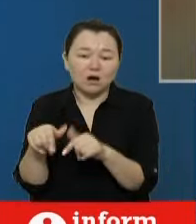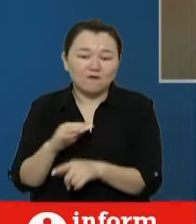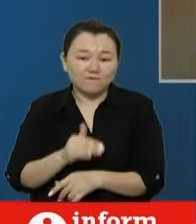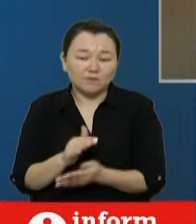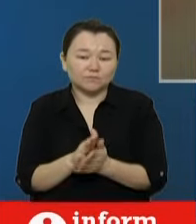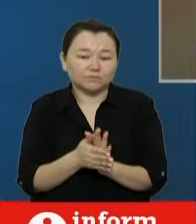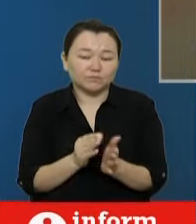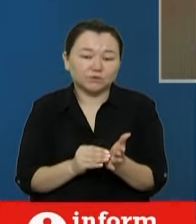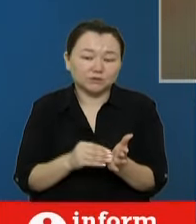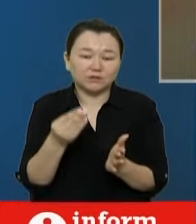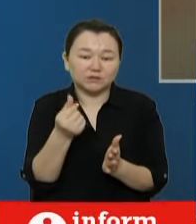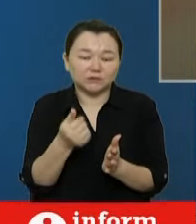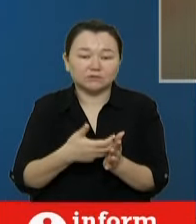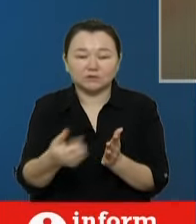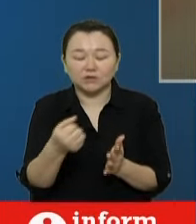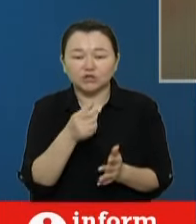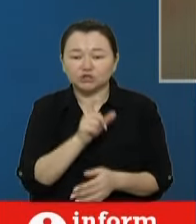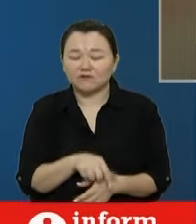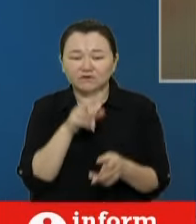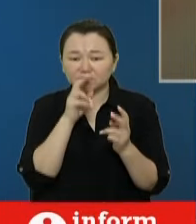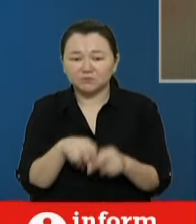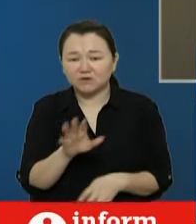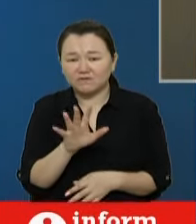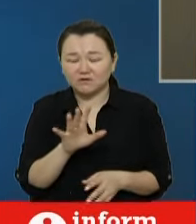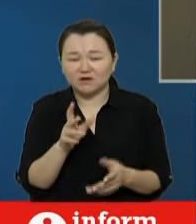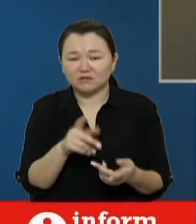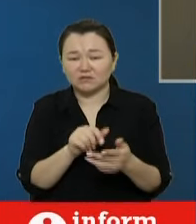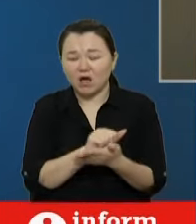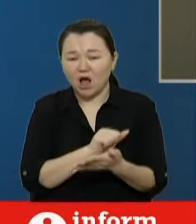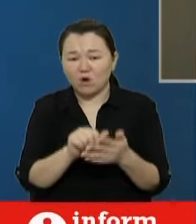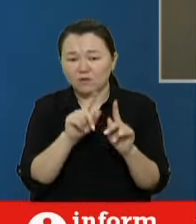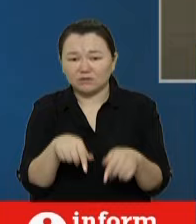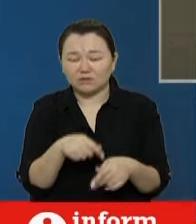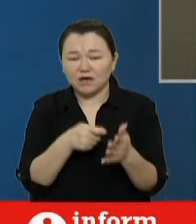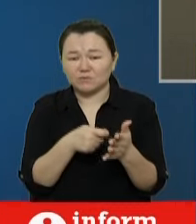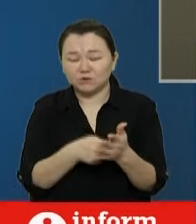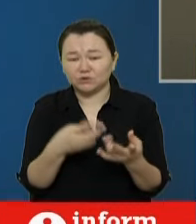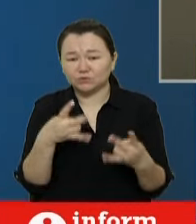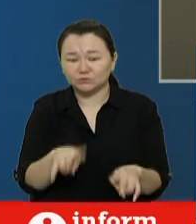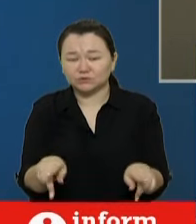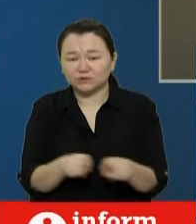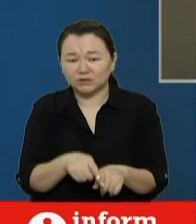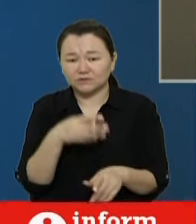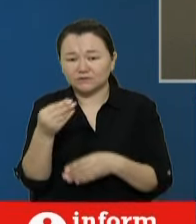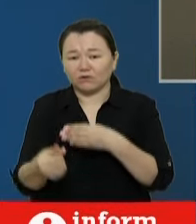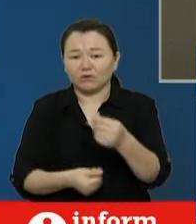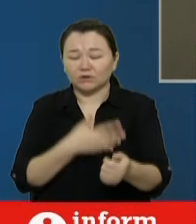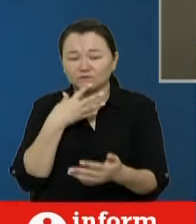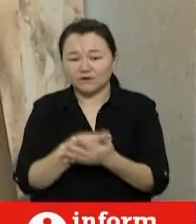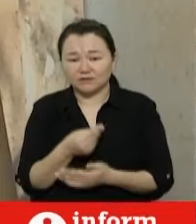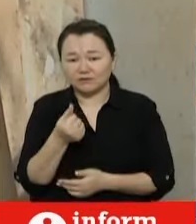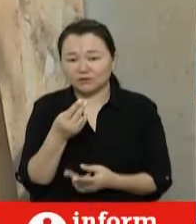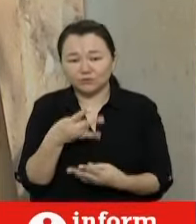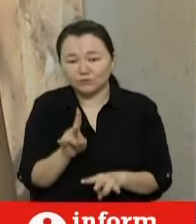договор, берутся деньги. Человек не проверяет ни лицензии, вот, значит, не делаем. Не надо кормить непонятно каких людей и отдавать свои честные заработанные